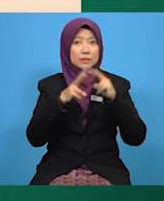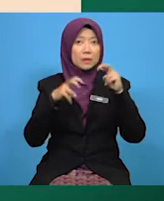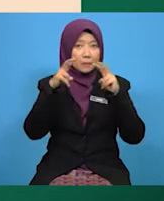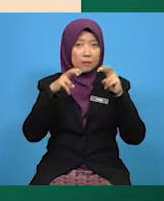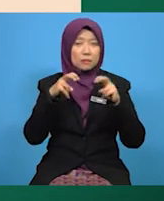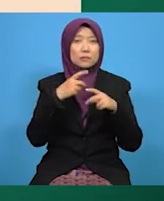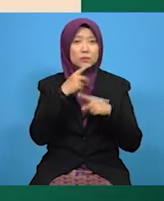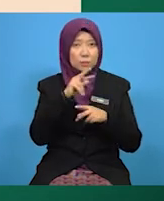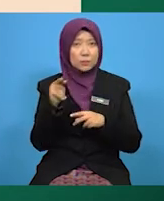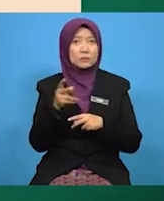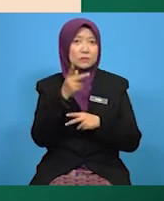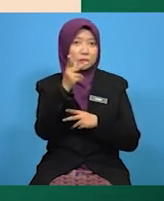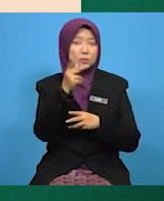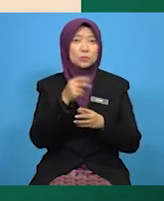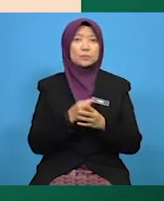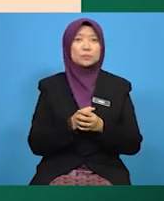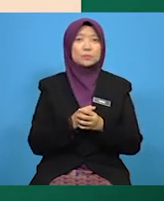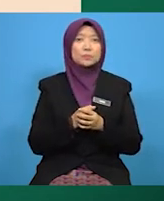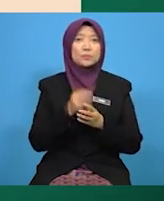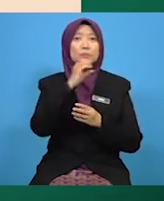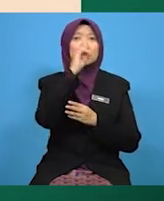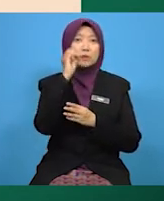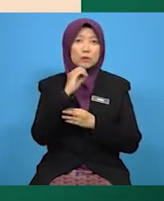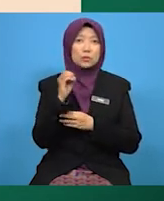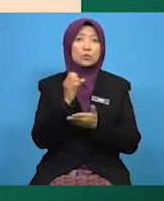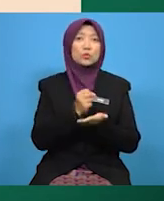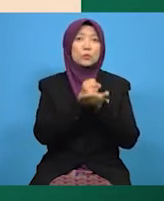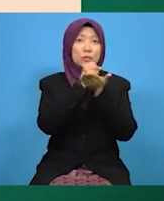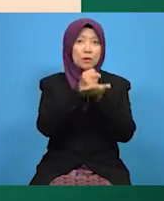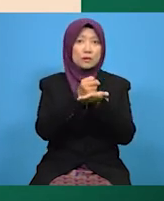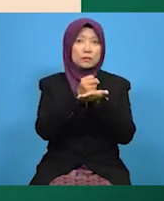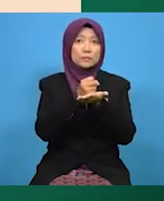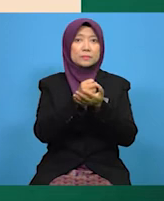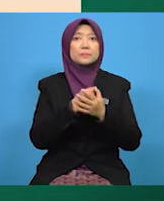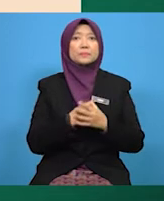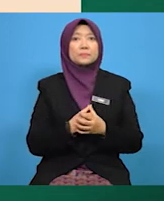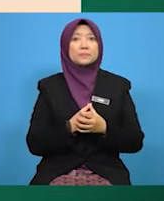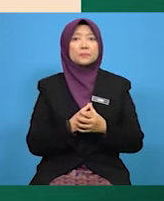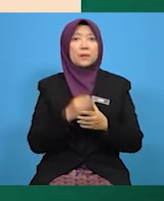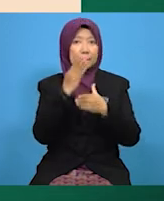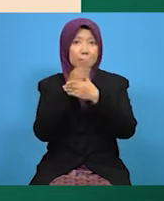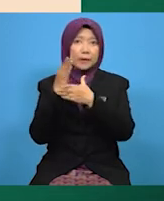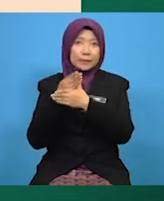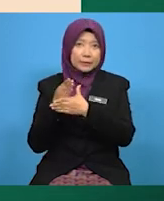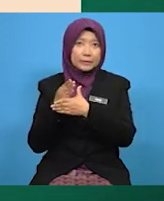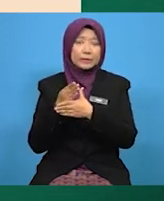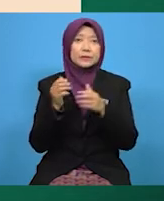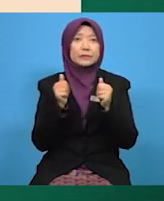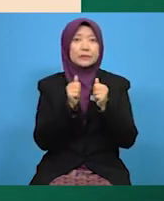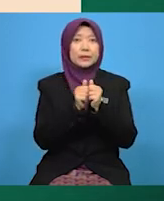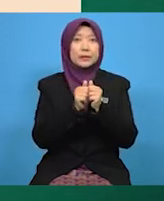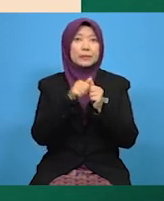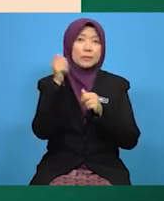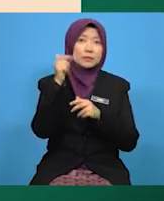Semak jawapan kamu. Peratus sumbangan perbelanjaan penggunaan swasta diperoleh dengan membahagikan